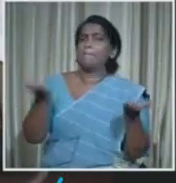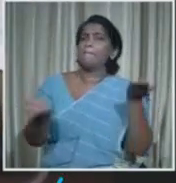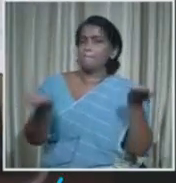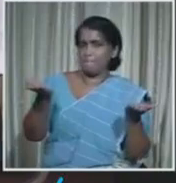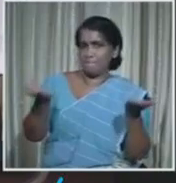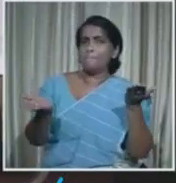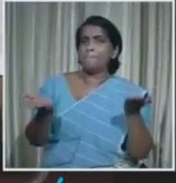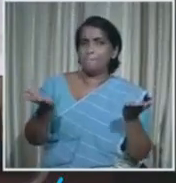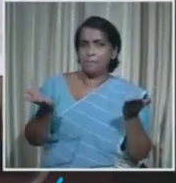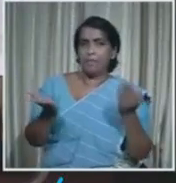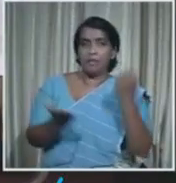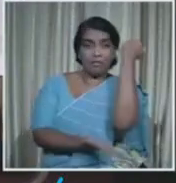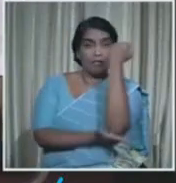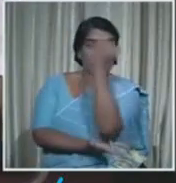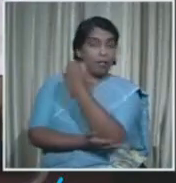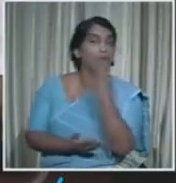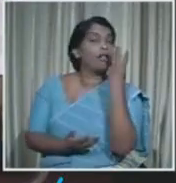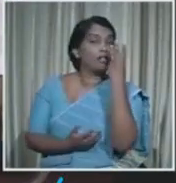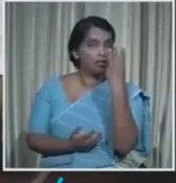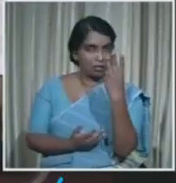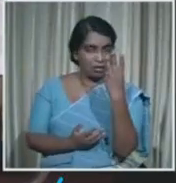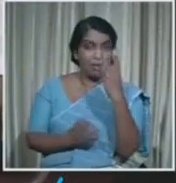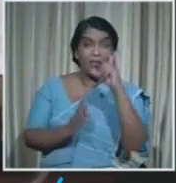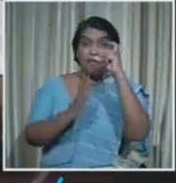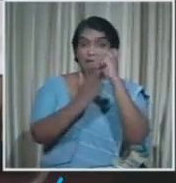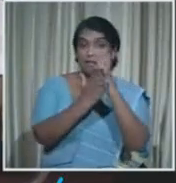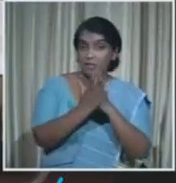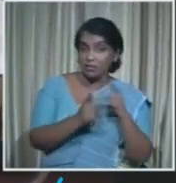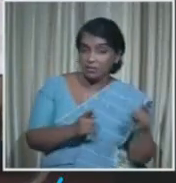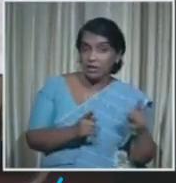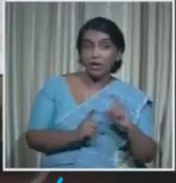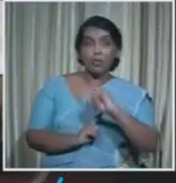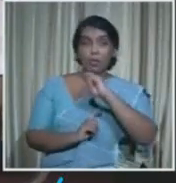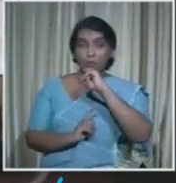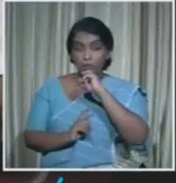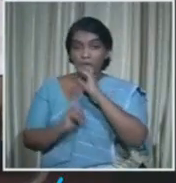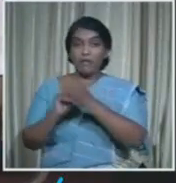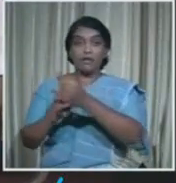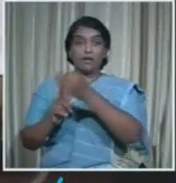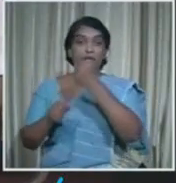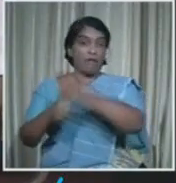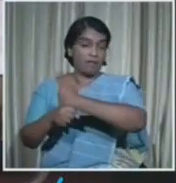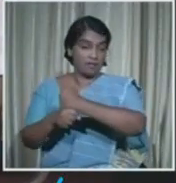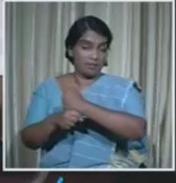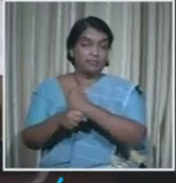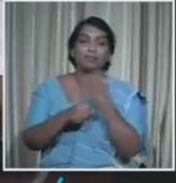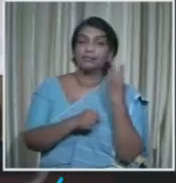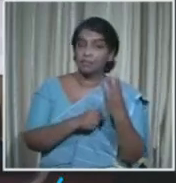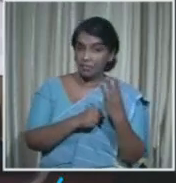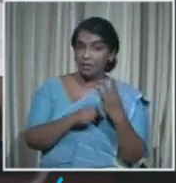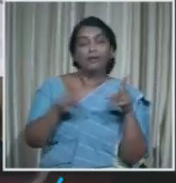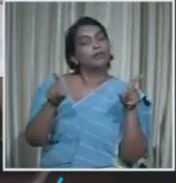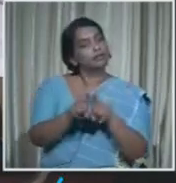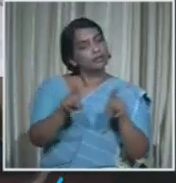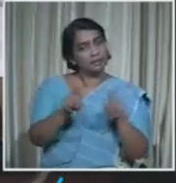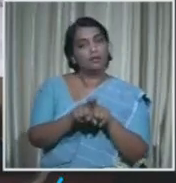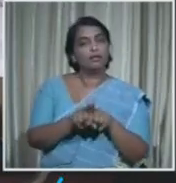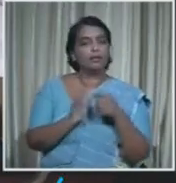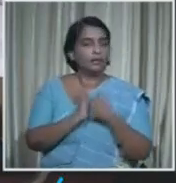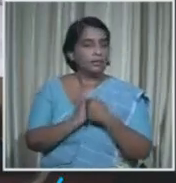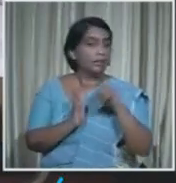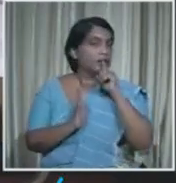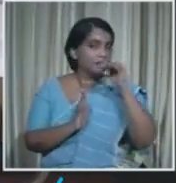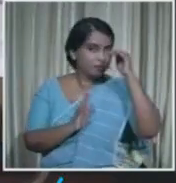තියෙන කුළුණු තුනක් ව්‍යවස්ථා දායකය අධිකරණයේ විධායකය ඒ වගේම ගරු